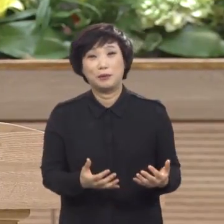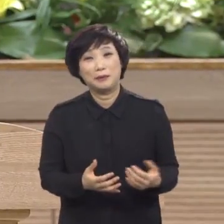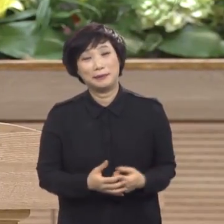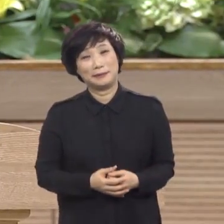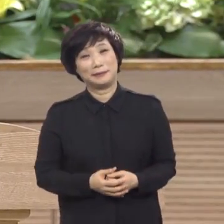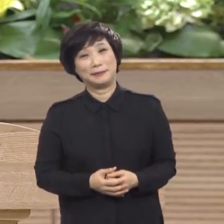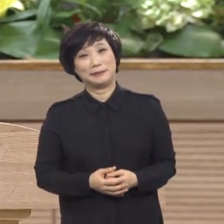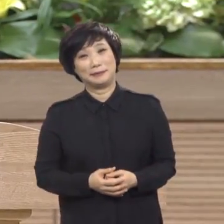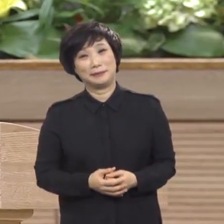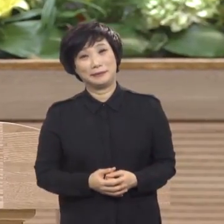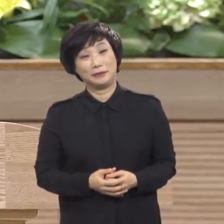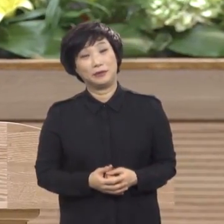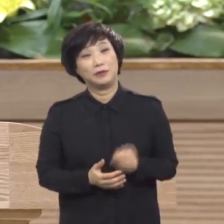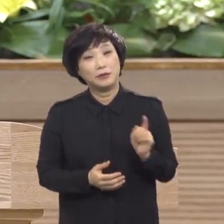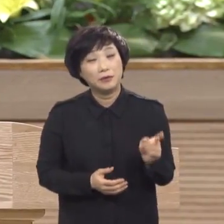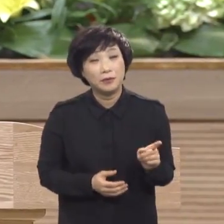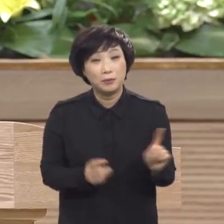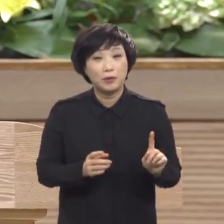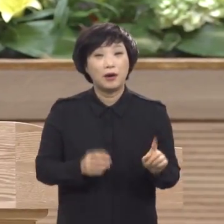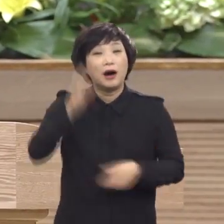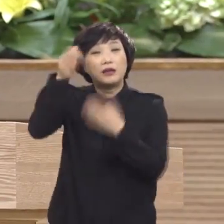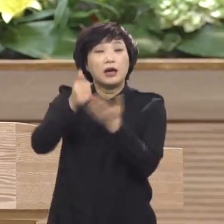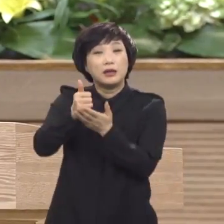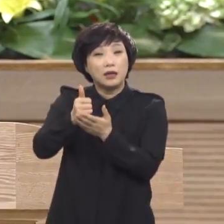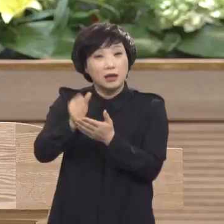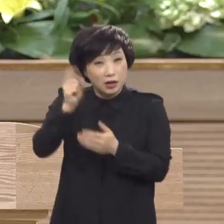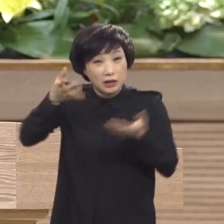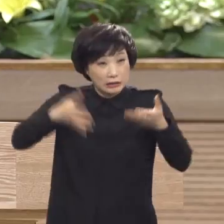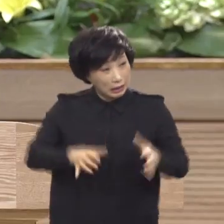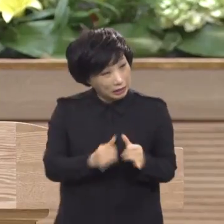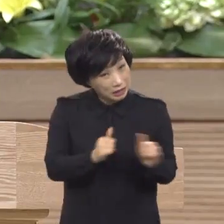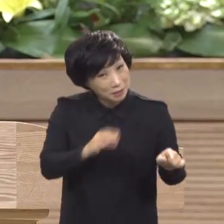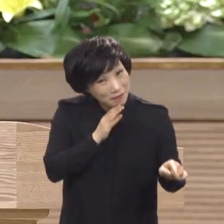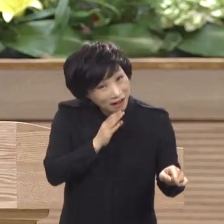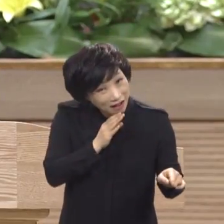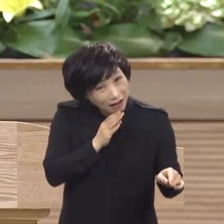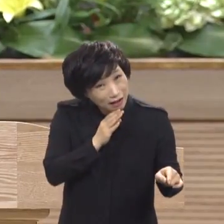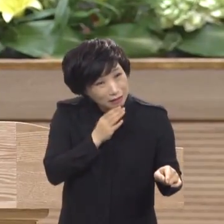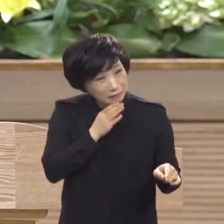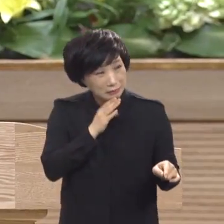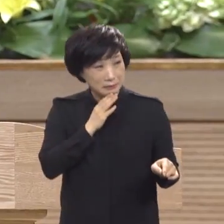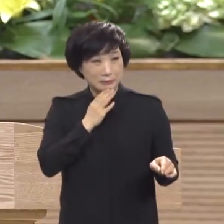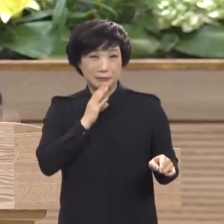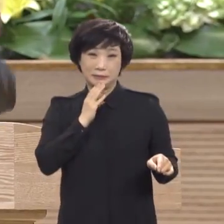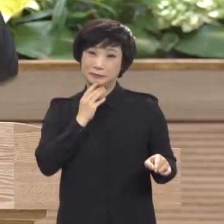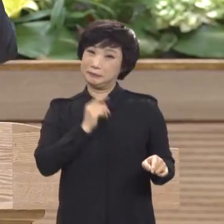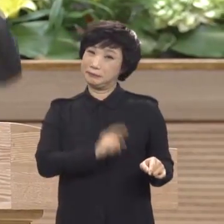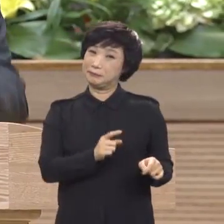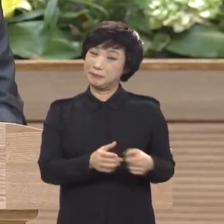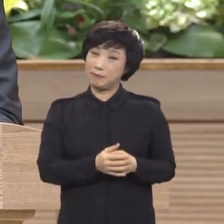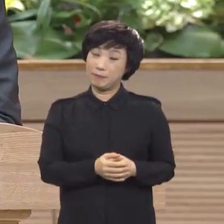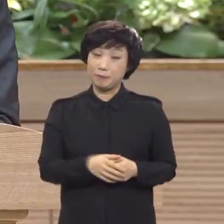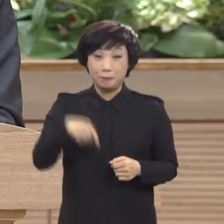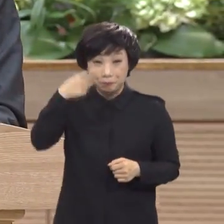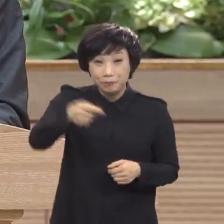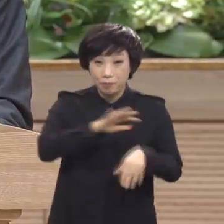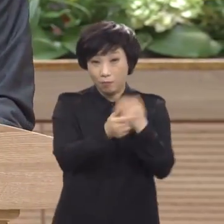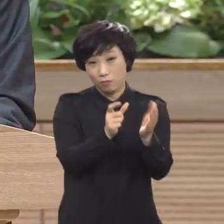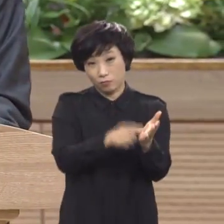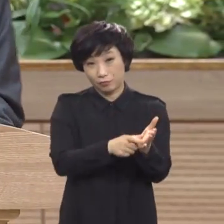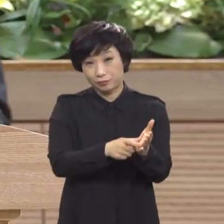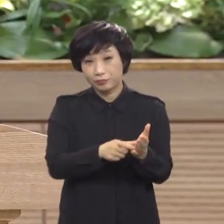그렇다면 그는 하나님께로서 난자겠느냐? 의문이 있지. 그 뒤에 뭐라고